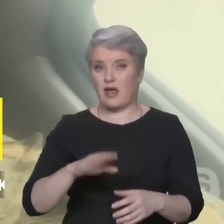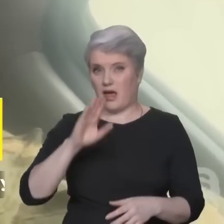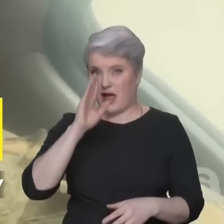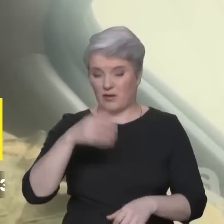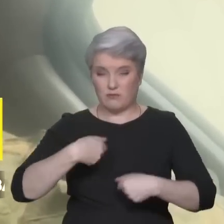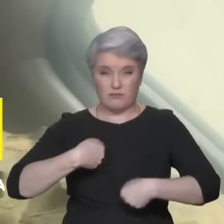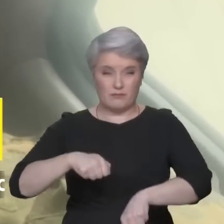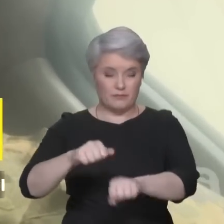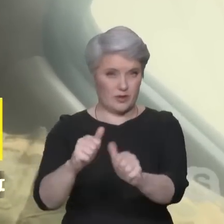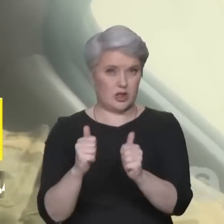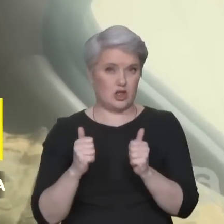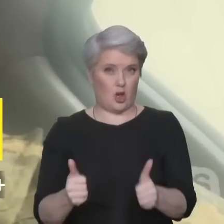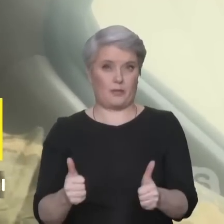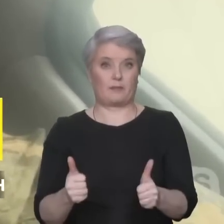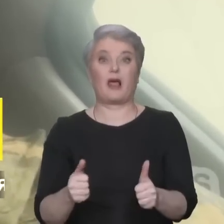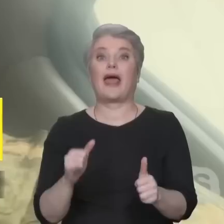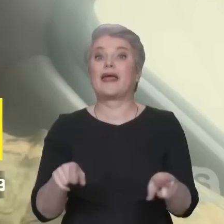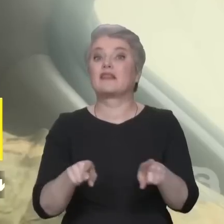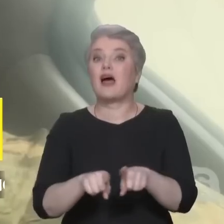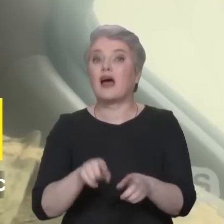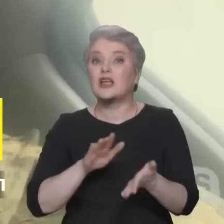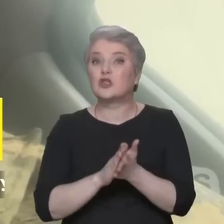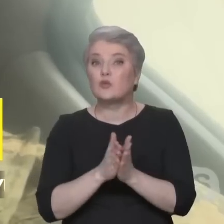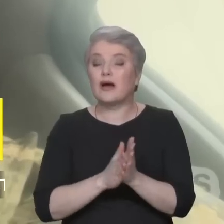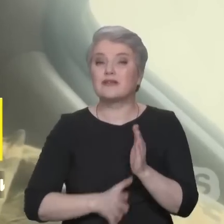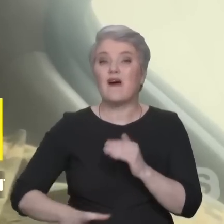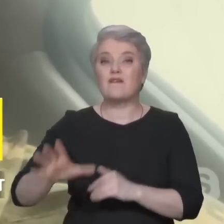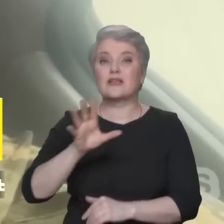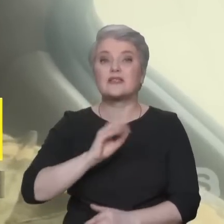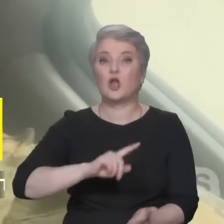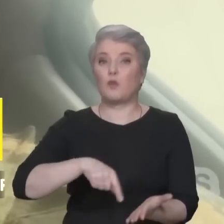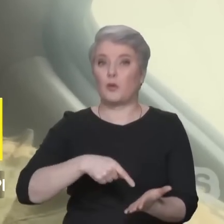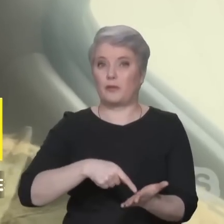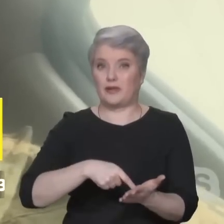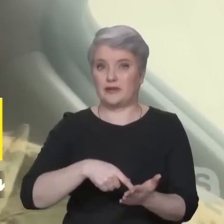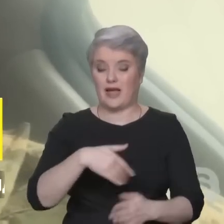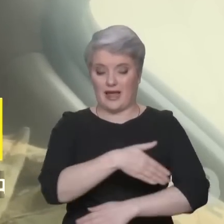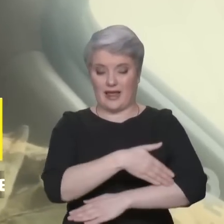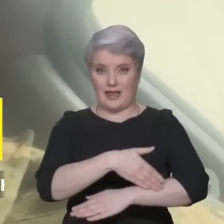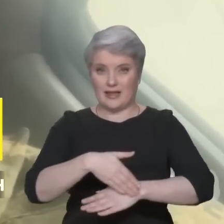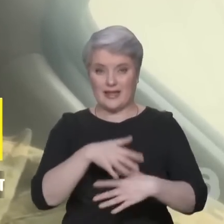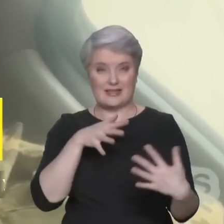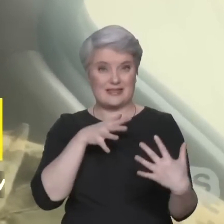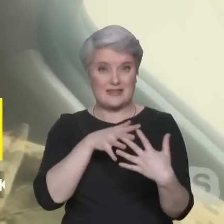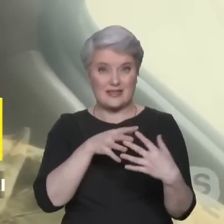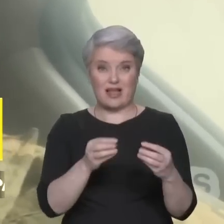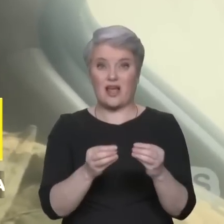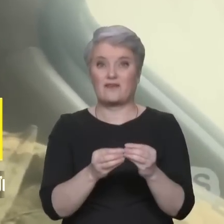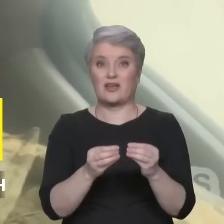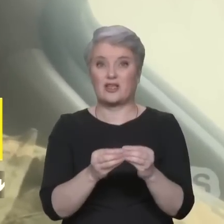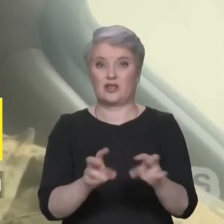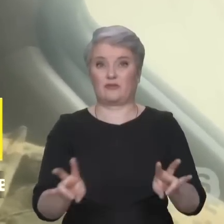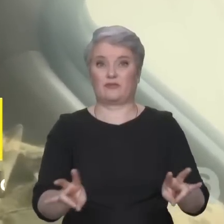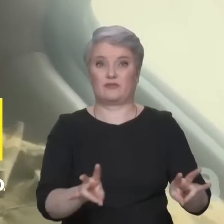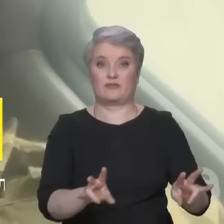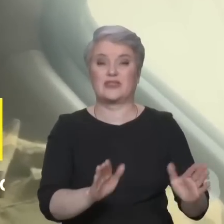добру відсіч отримав. І така ситуація, в принципі, в самому місті, лінія без зіткнення, фактично без змін, тому відносно